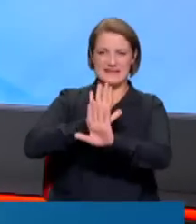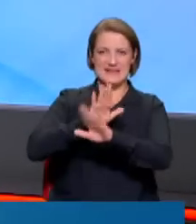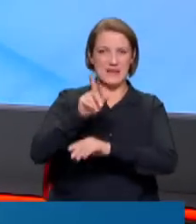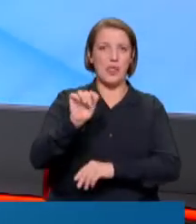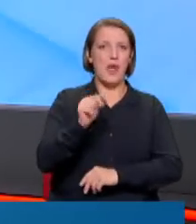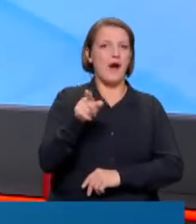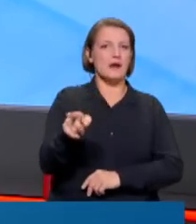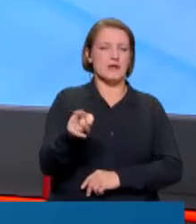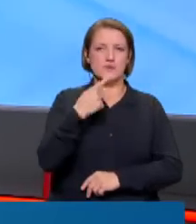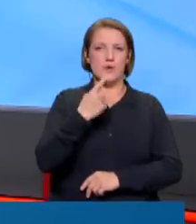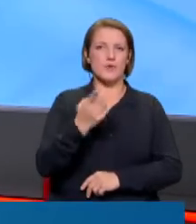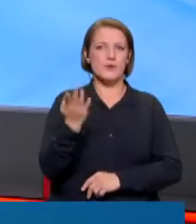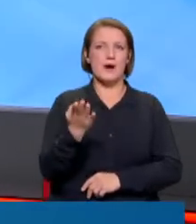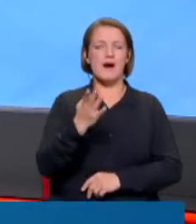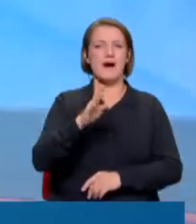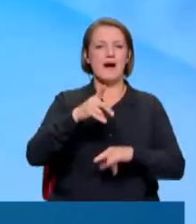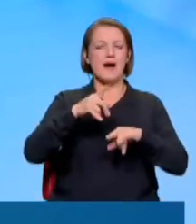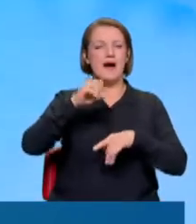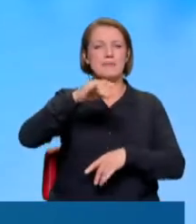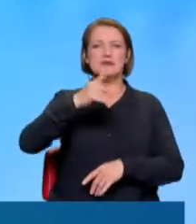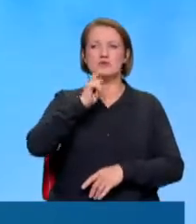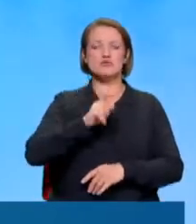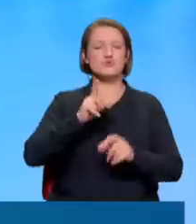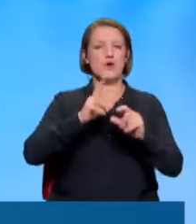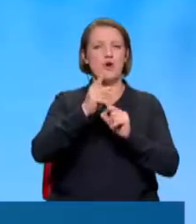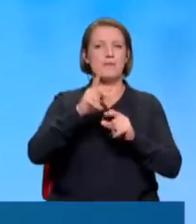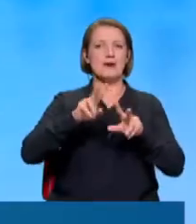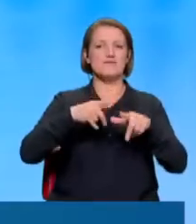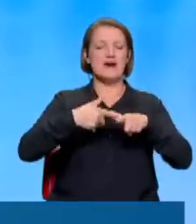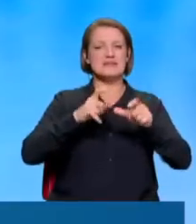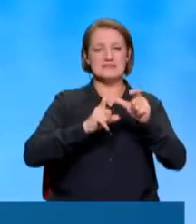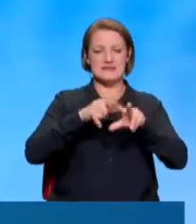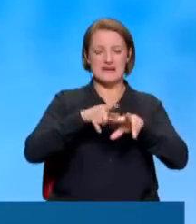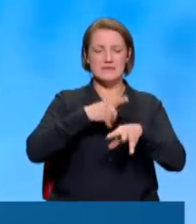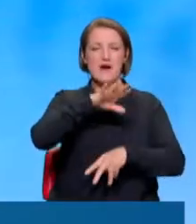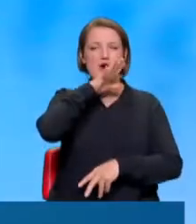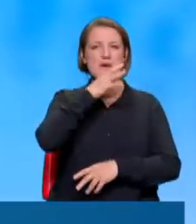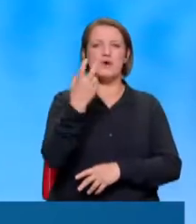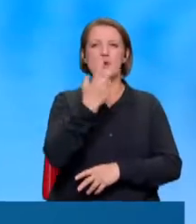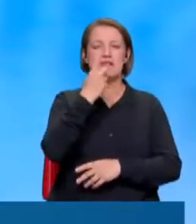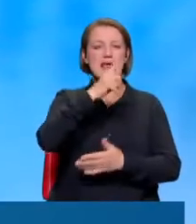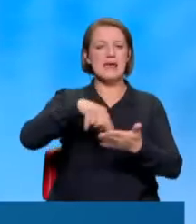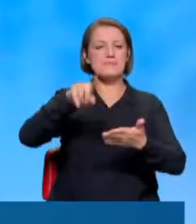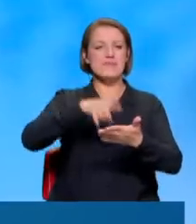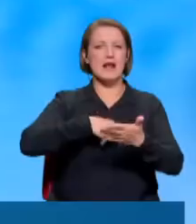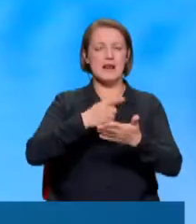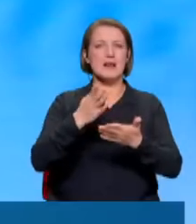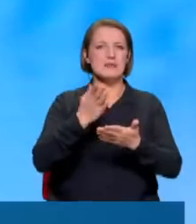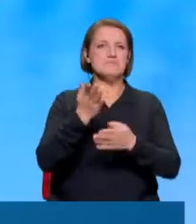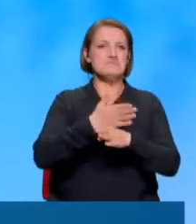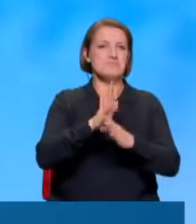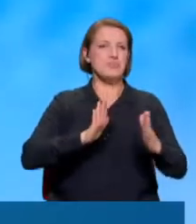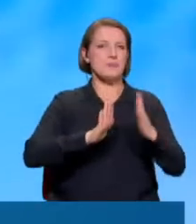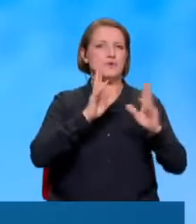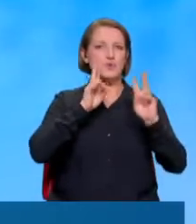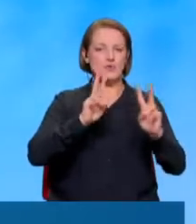değerli diyor pencere AK Parti sözcüsü Ömer Çelik sanatçı Fazıl Sayın Avrupa'daki konserlerinin iptal edilmesine Tepki göstererek